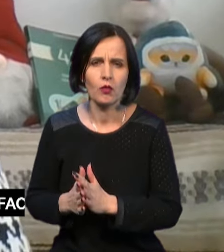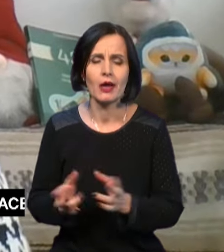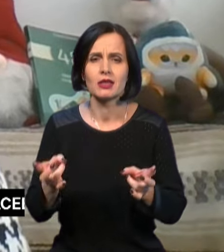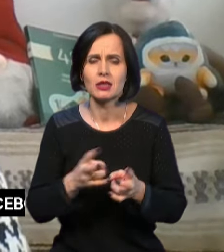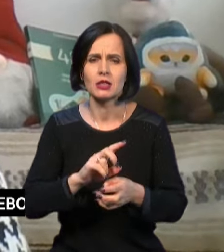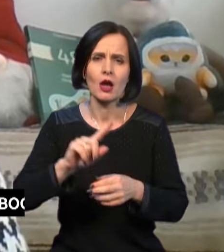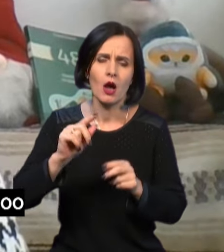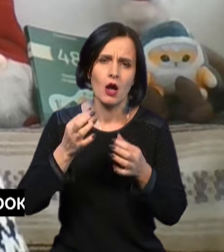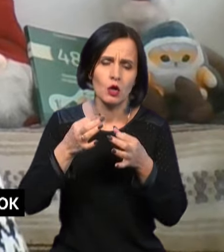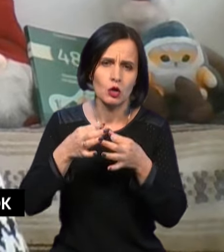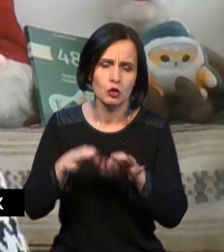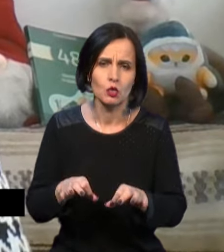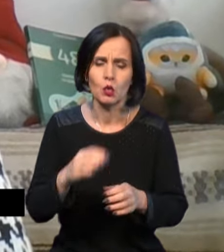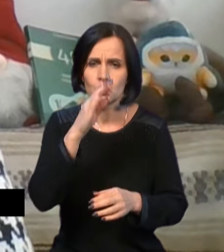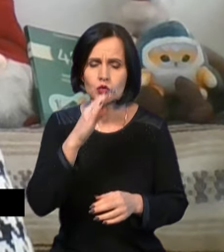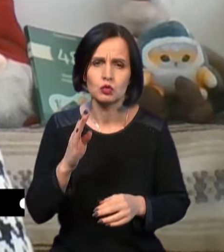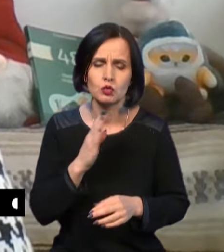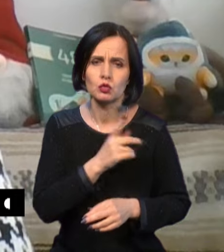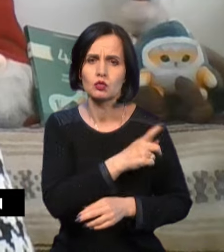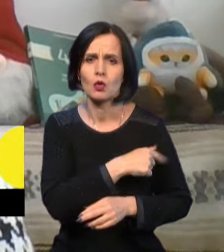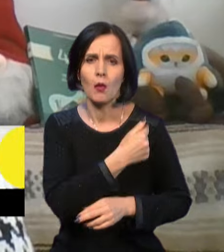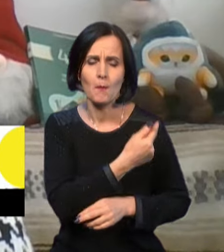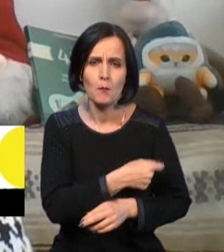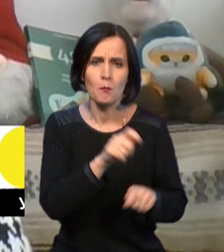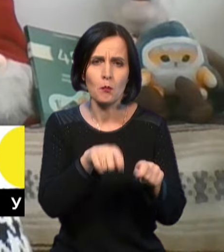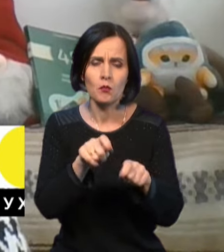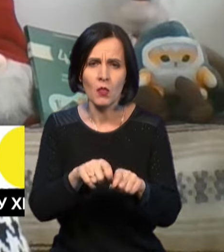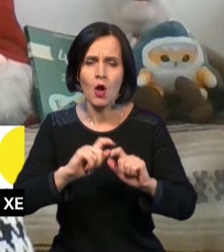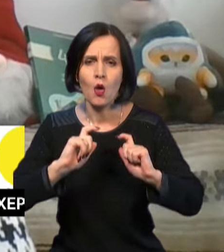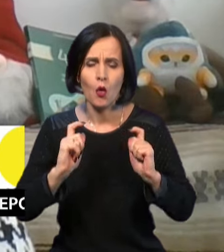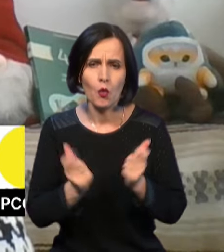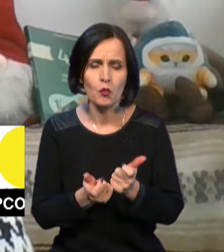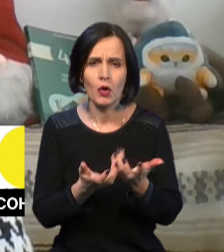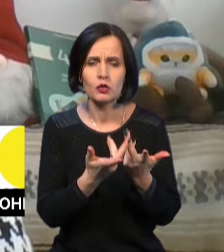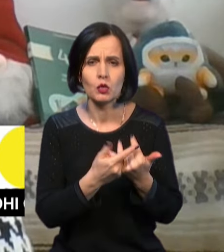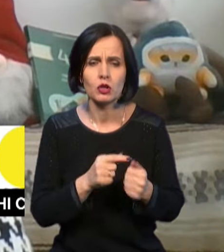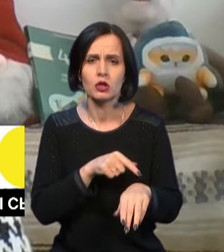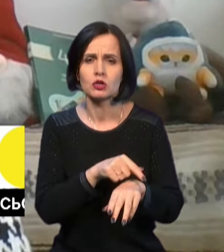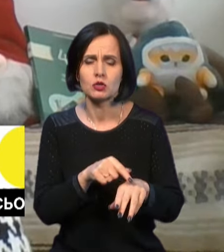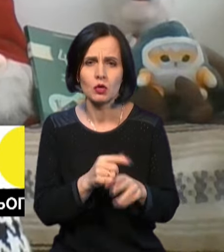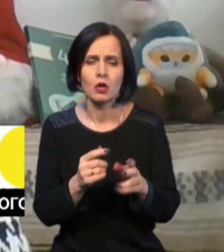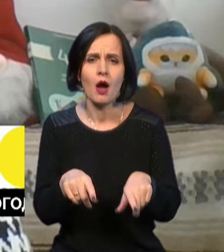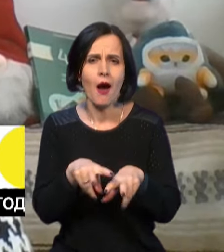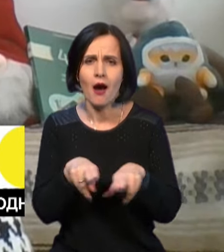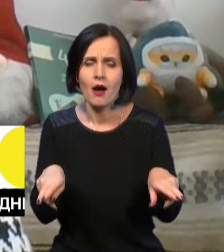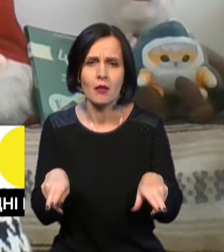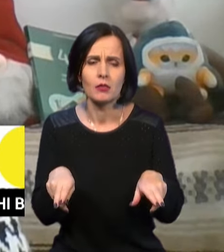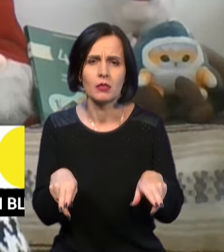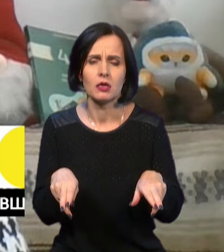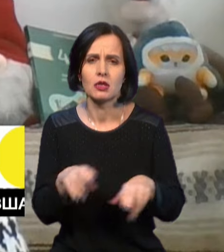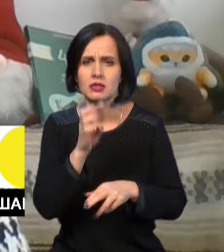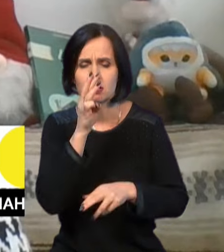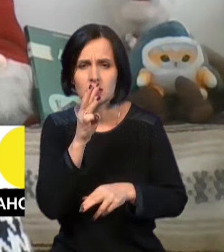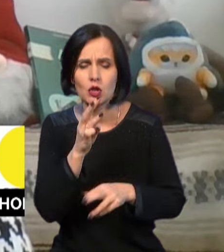дозвіл батьків, медогляд, обмеження по кількості годин на ту саму зарплату, обмеження по